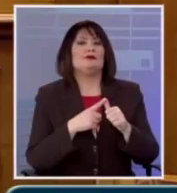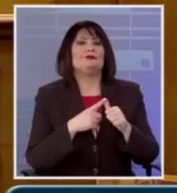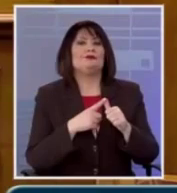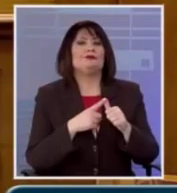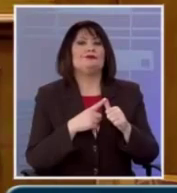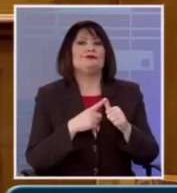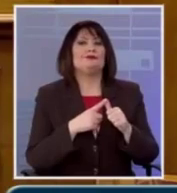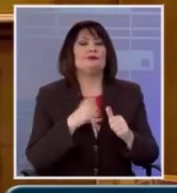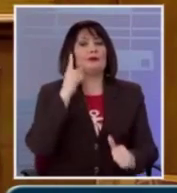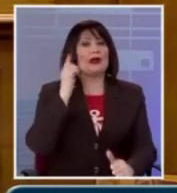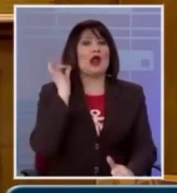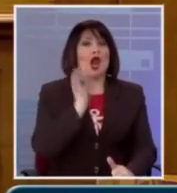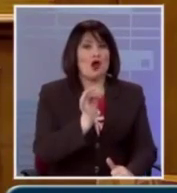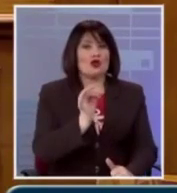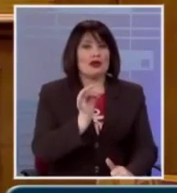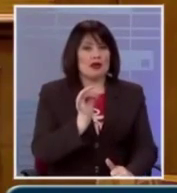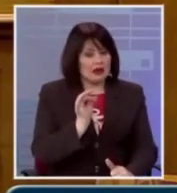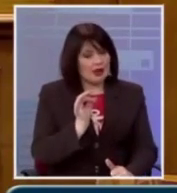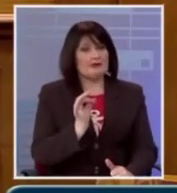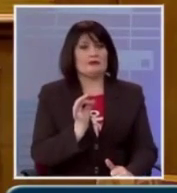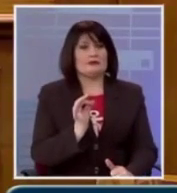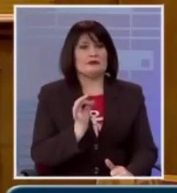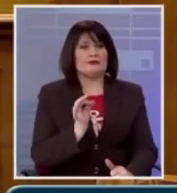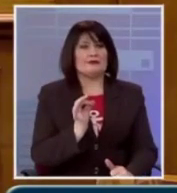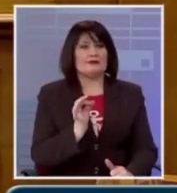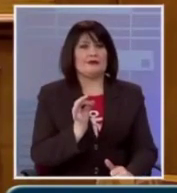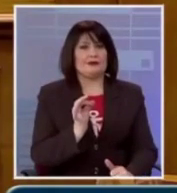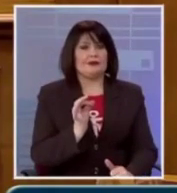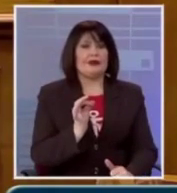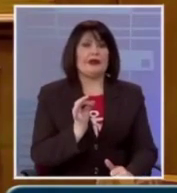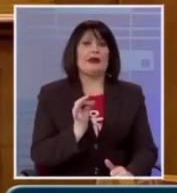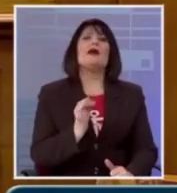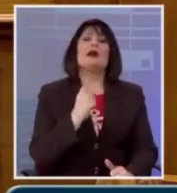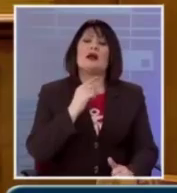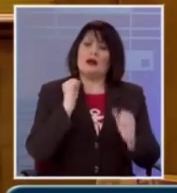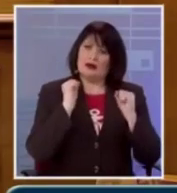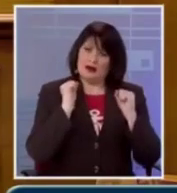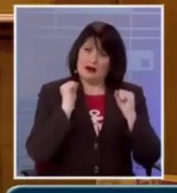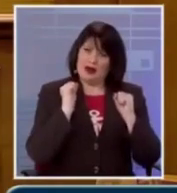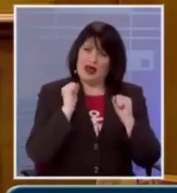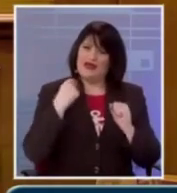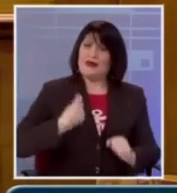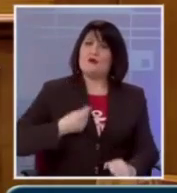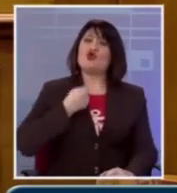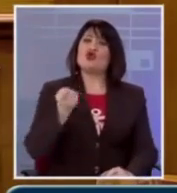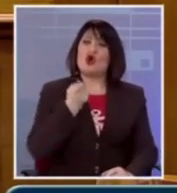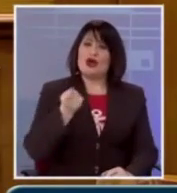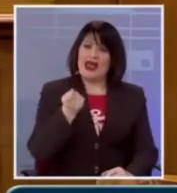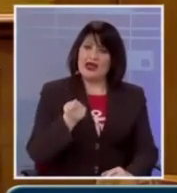φύγαμε από τη λογική του δημόσιου, της μείωσης, της απομείωσης, της αποδιάθρωσης του δημόσιου χρέους. Το